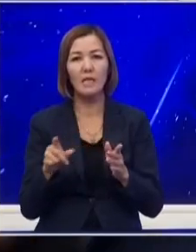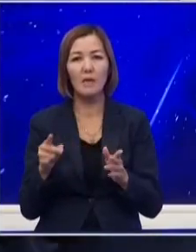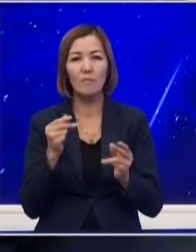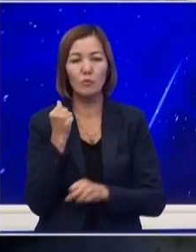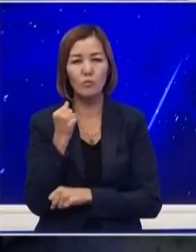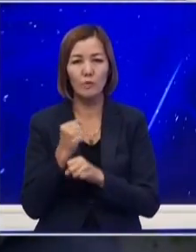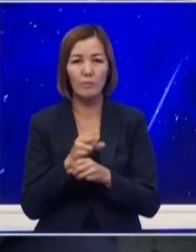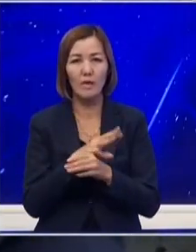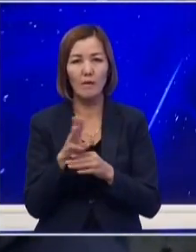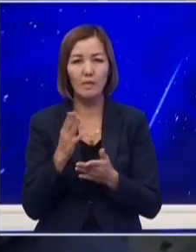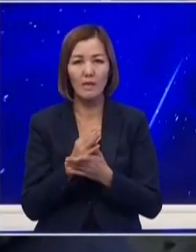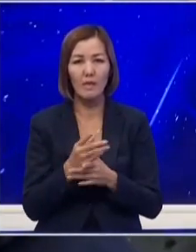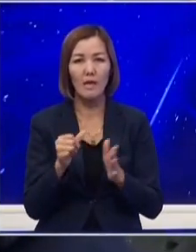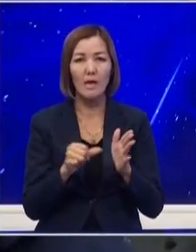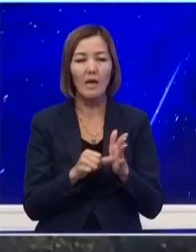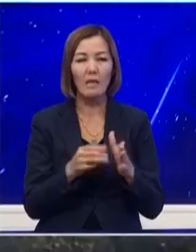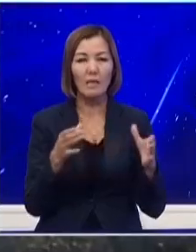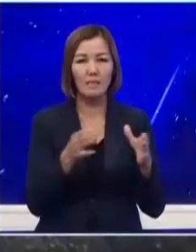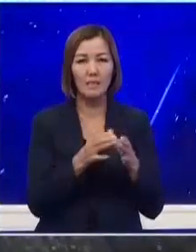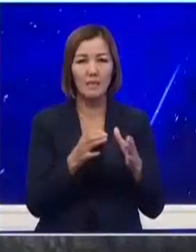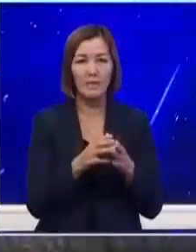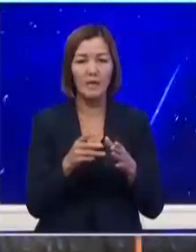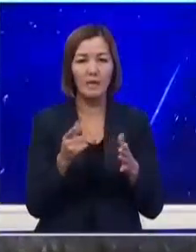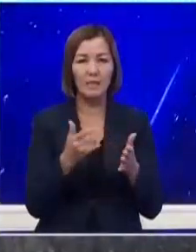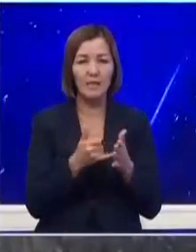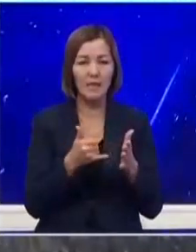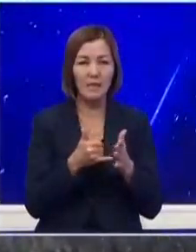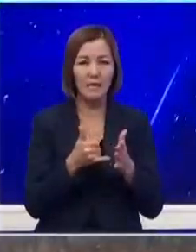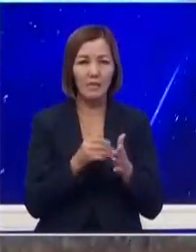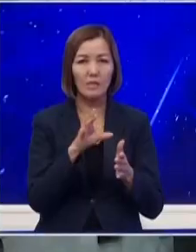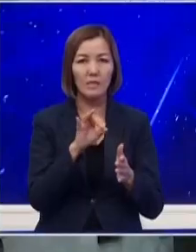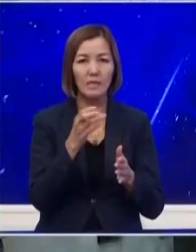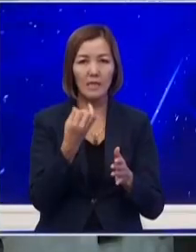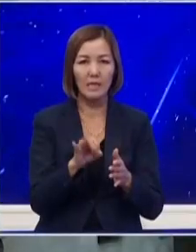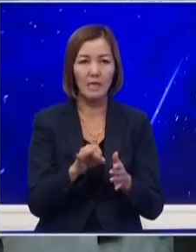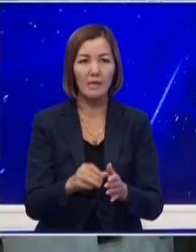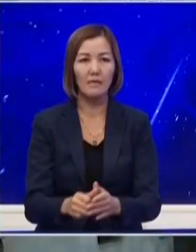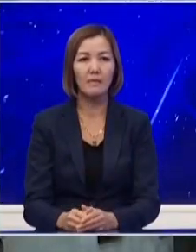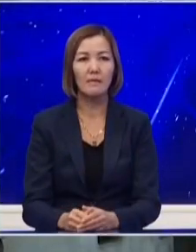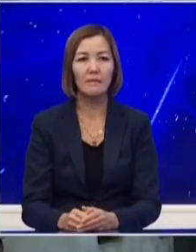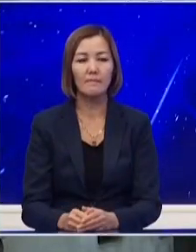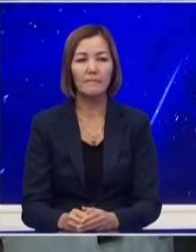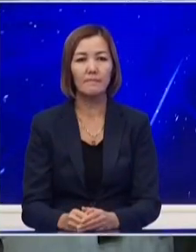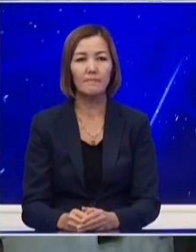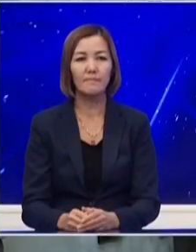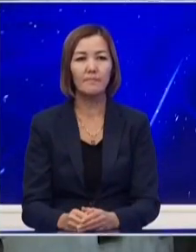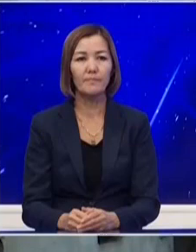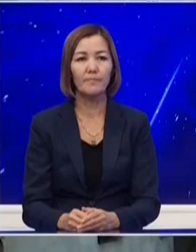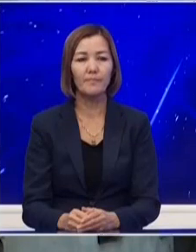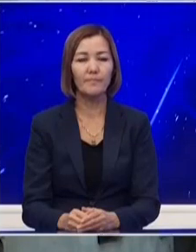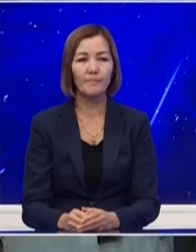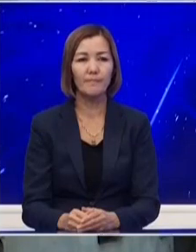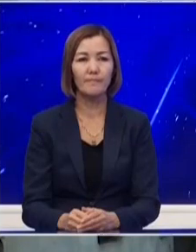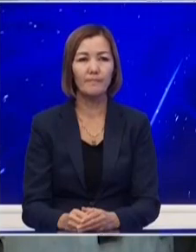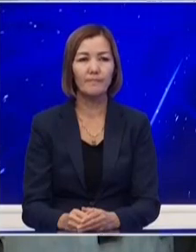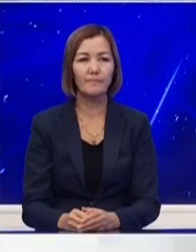жұмыспен қамтылған, бірі 6-шы санаттағы дәнекерлеуші Сергей Михайлов. Ну мы делаем опрыскиватели. Гарантия, конечно, у нас